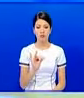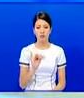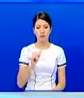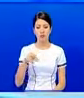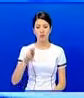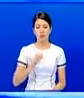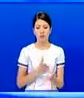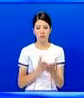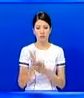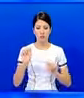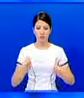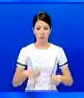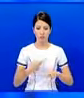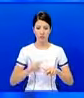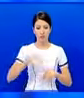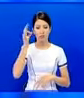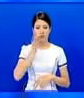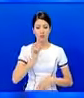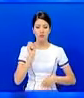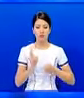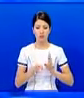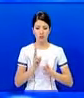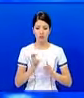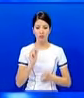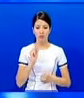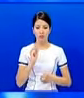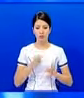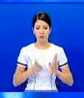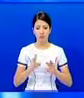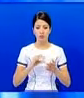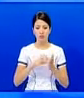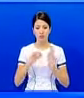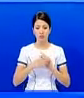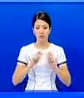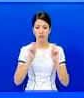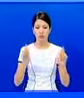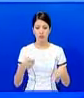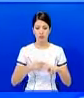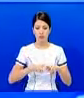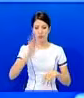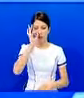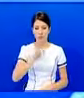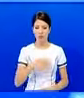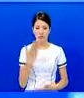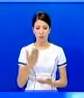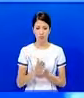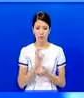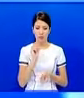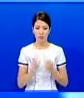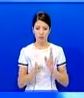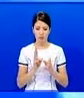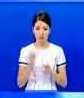Шымкенттегі таңдаулы кондитерлік желі аспаздық студиясын ашқан. Мұнда көп жылдық тәжірибесі бар аспаздар тамаша тағамдар мен